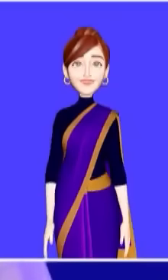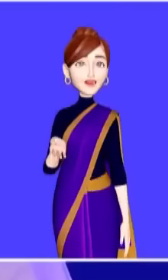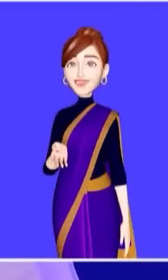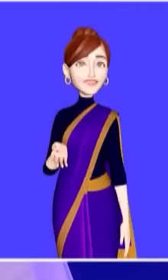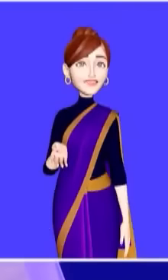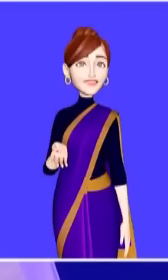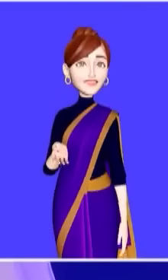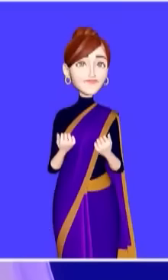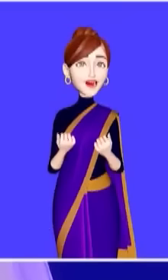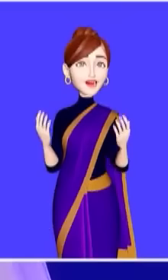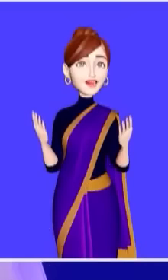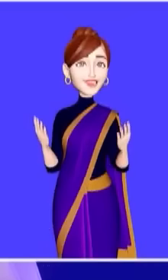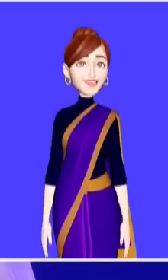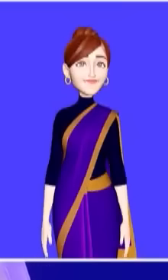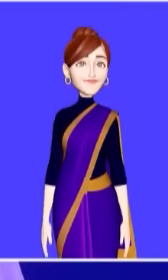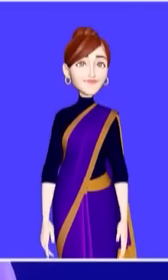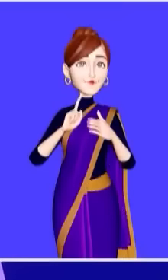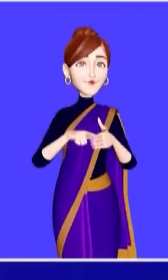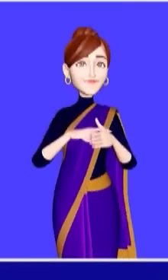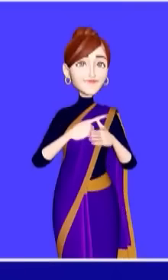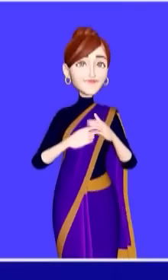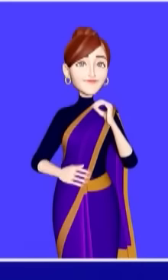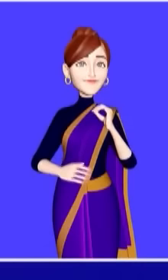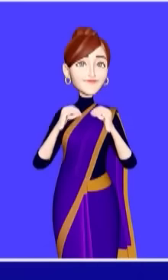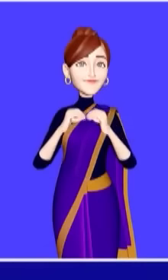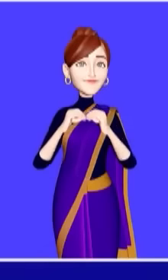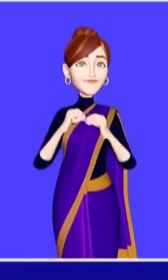है। इसलिए हमें स्किलिंग,